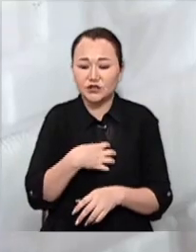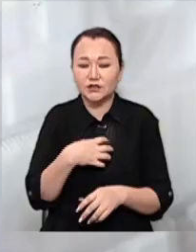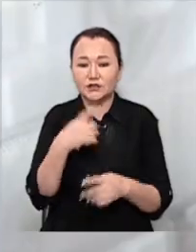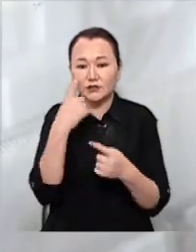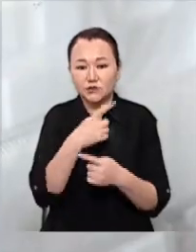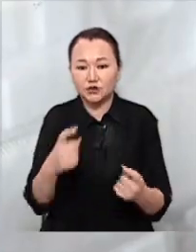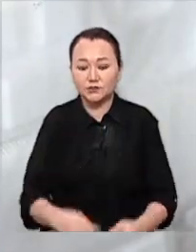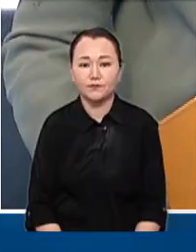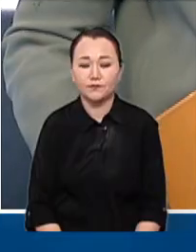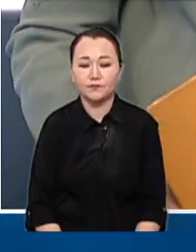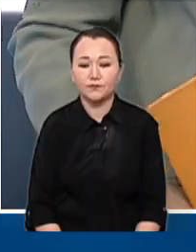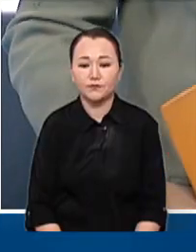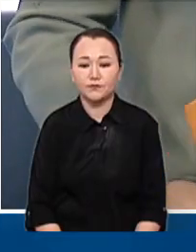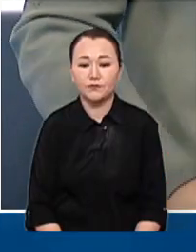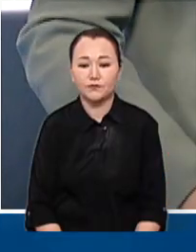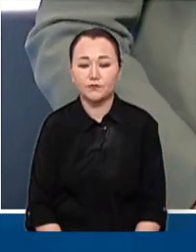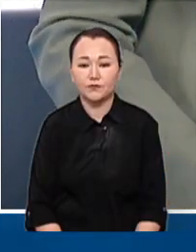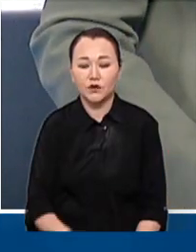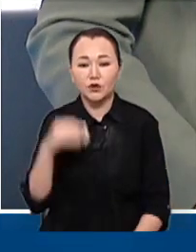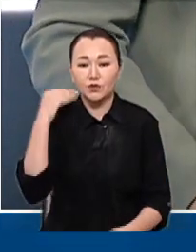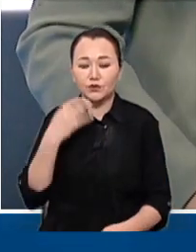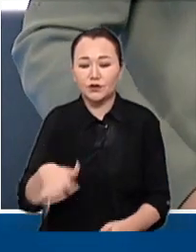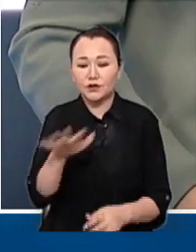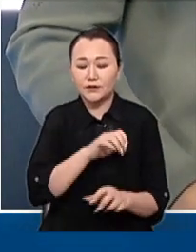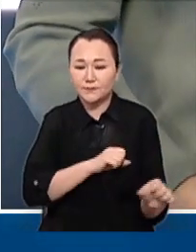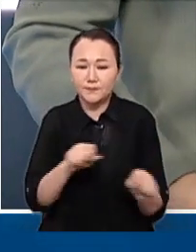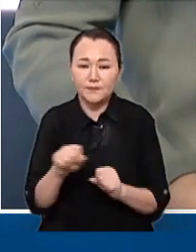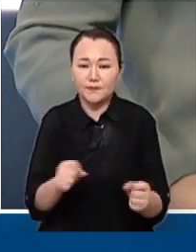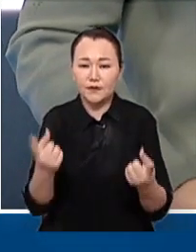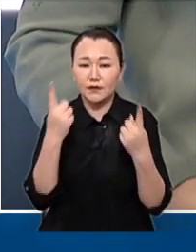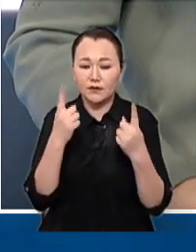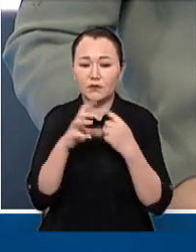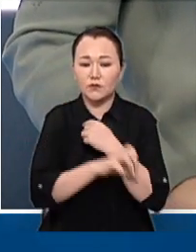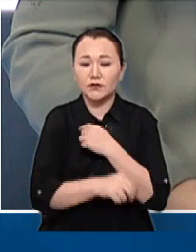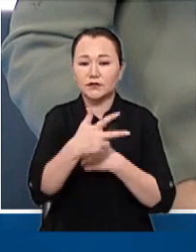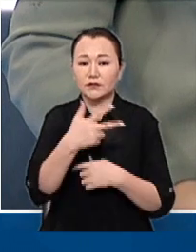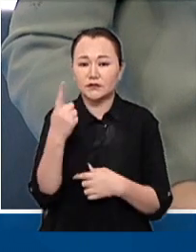Жаңабекұлы, Информбюро. Түркиядағы жойқын жер сілкінісінен